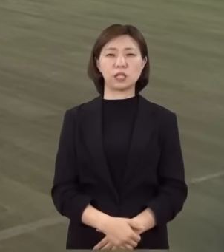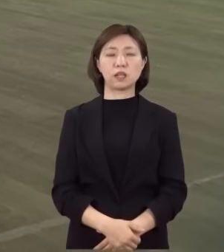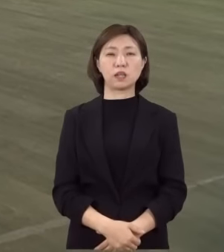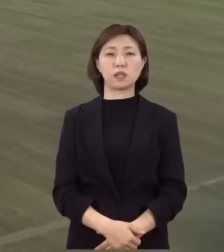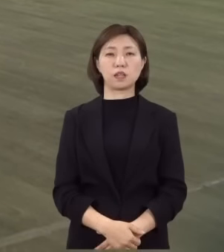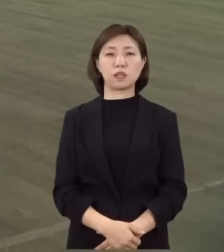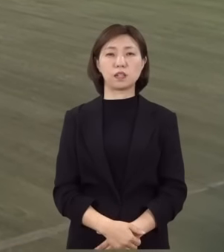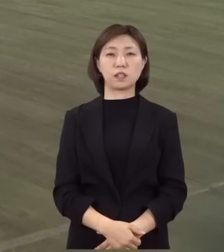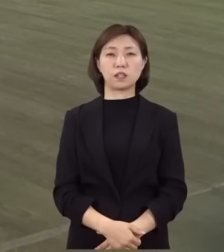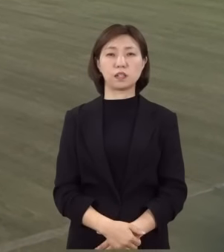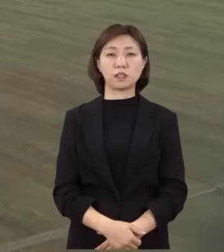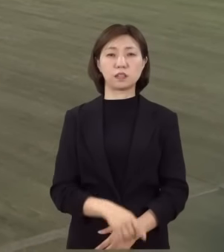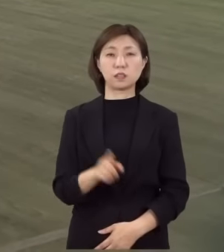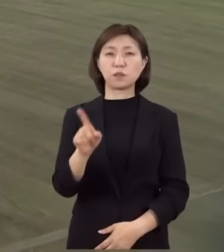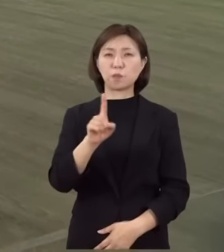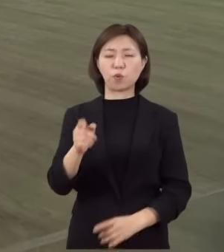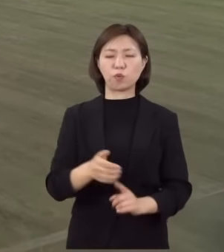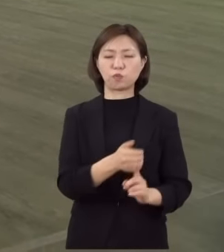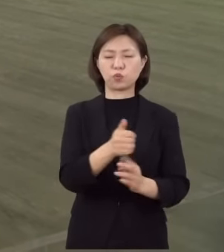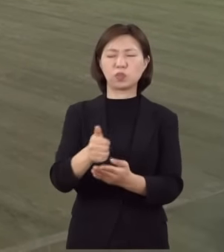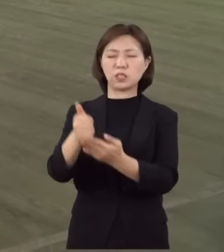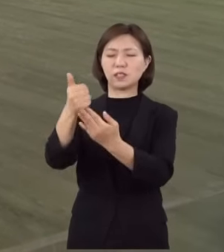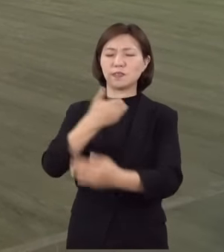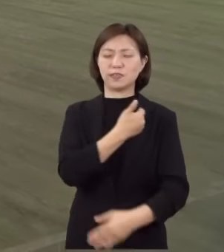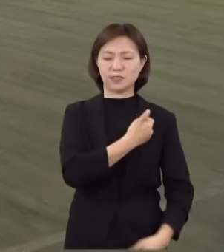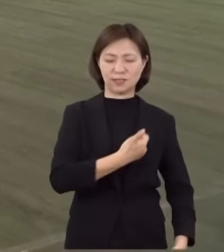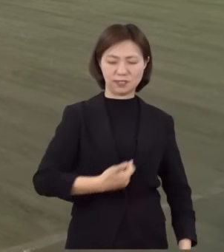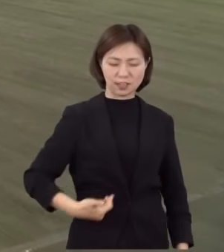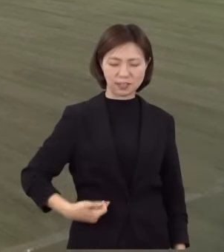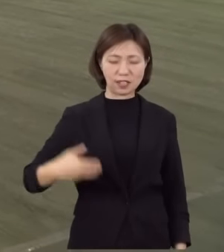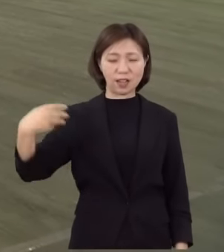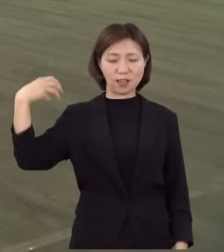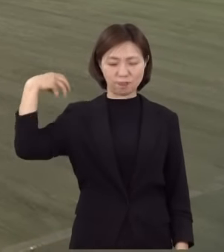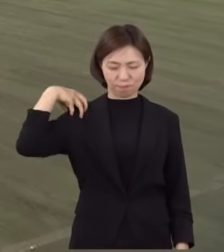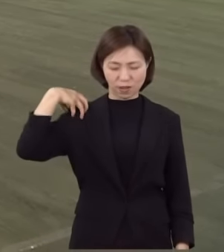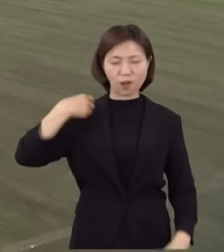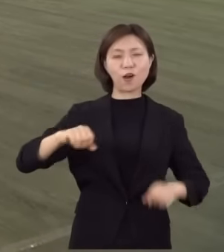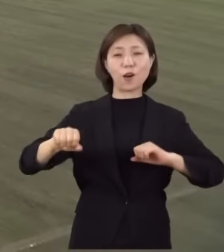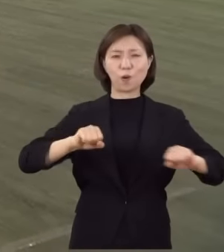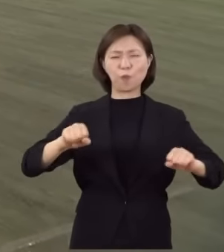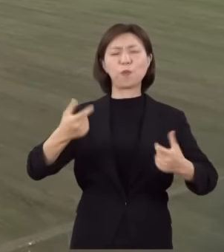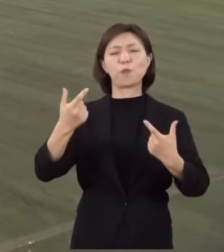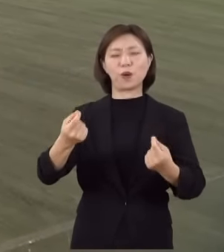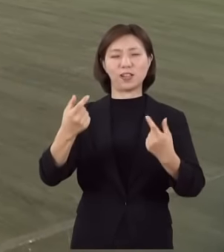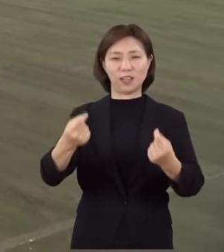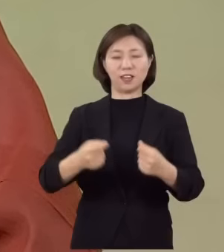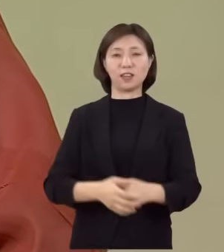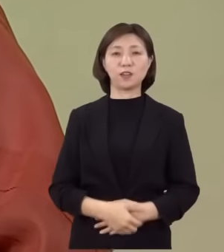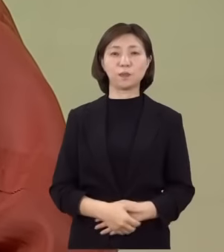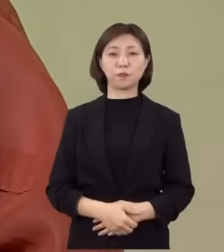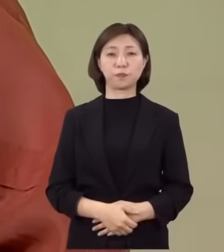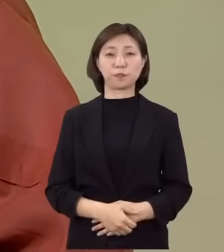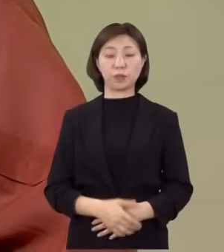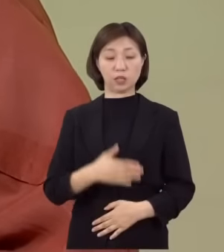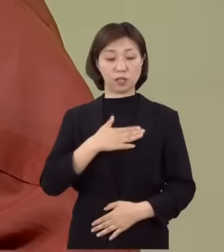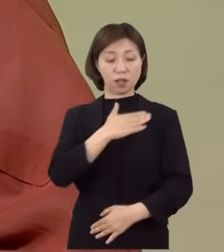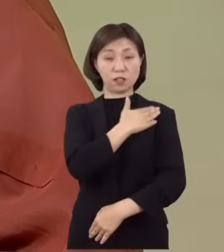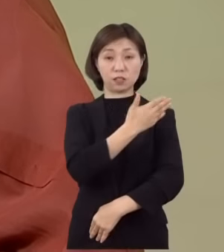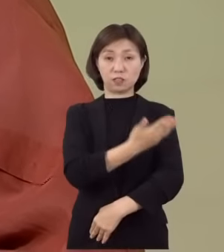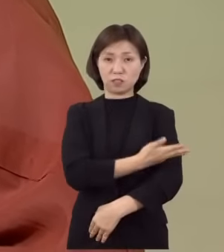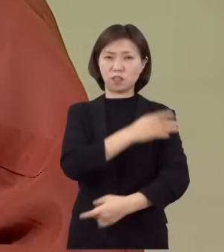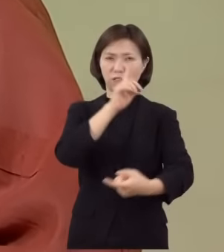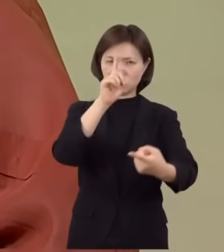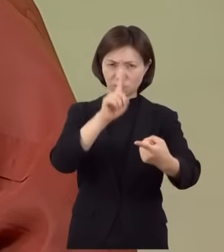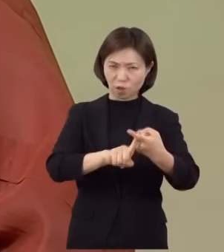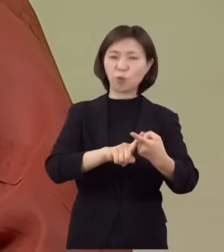것입니다 이것이 불제자의 직분을 져버리지 않는 것이며 자신의 능력에